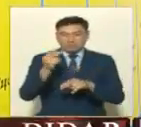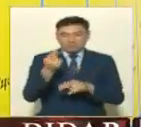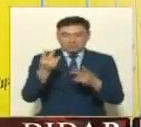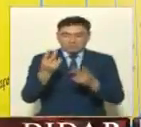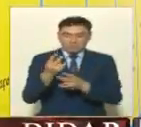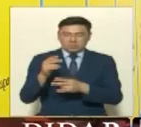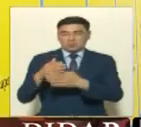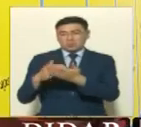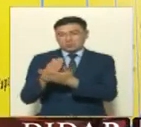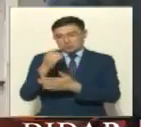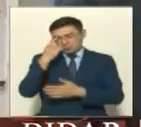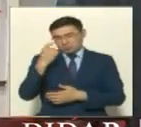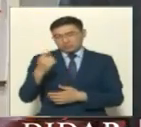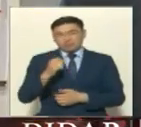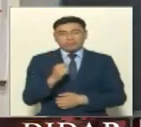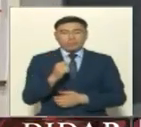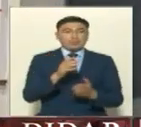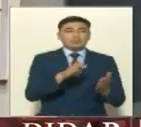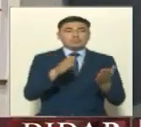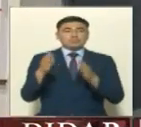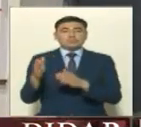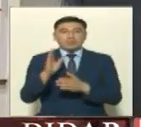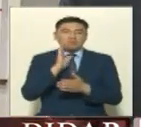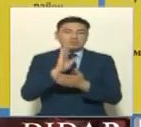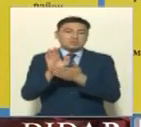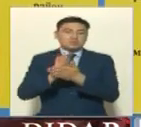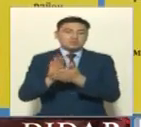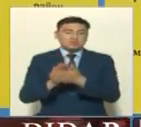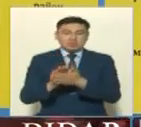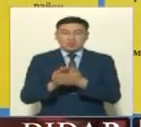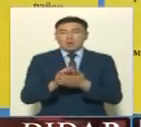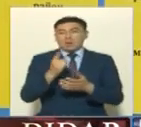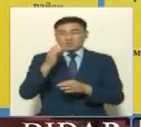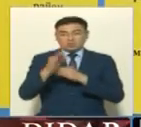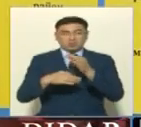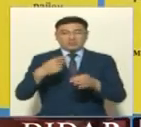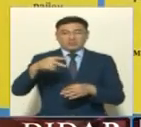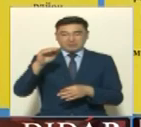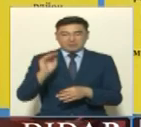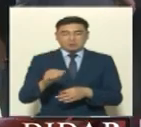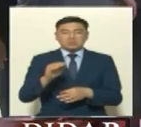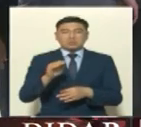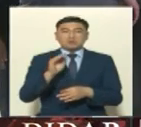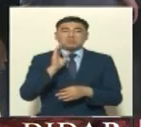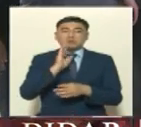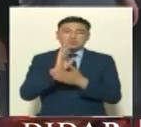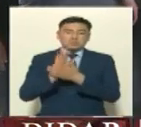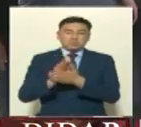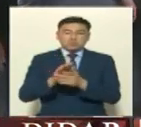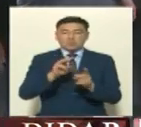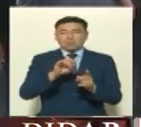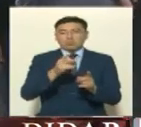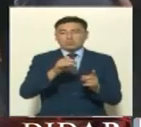пункт посещения – Каспийский опреснительный завод, производящий 20 тысяч кубометров воды в сутки. Продукцию распределяют между селами